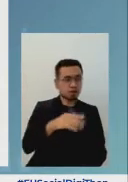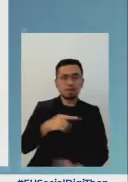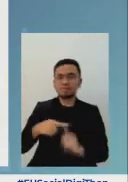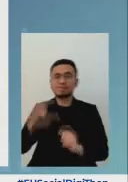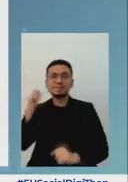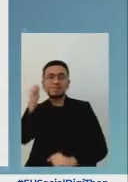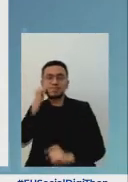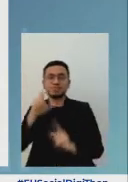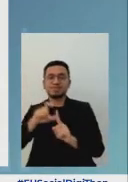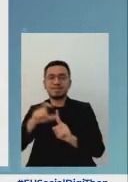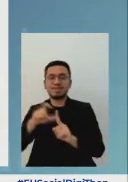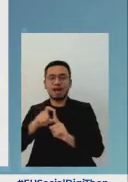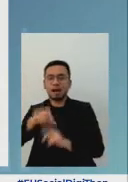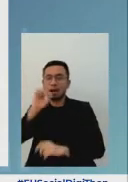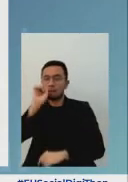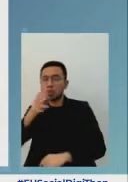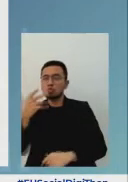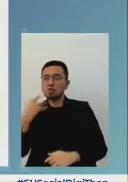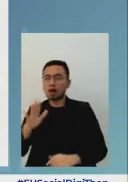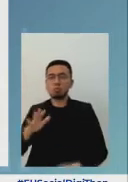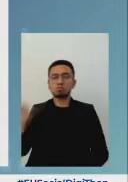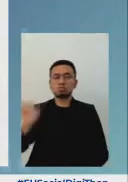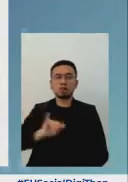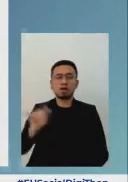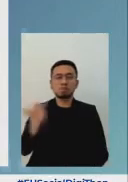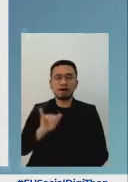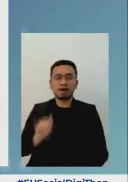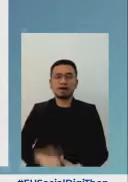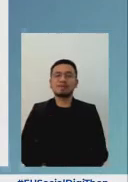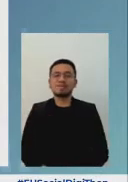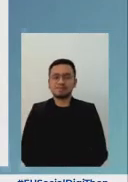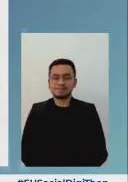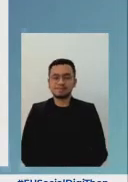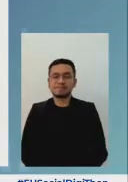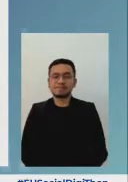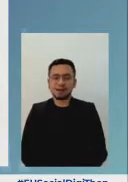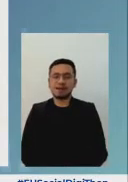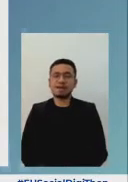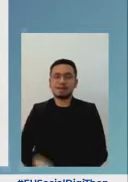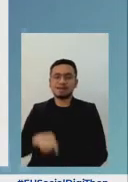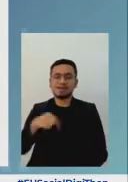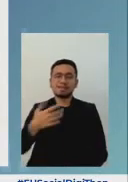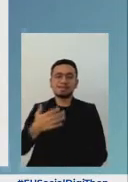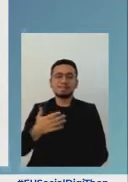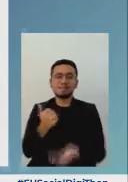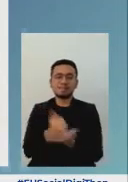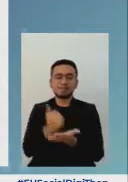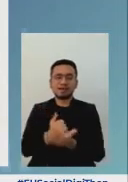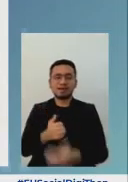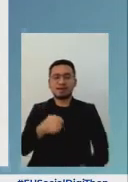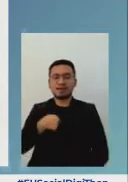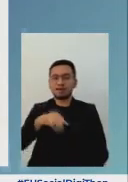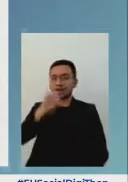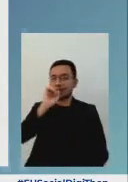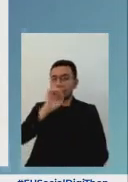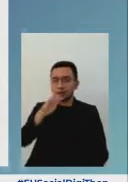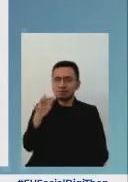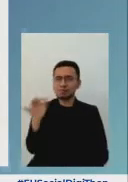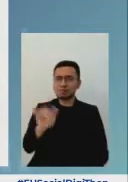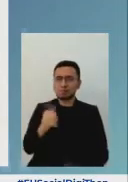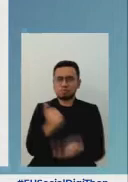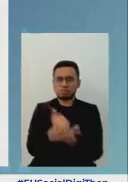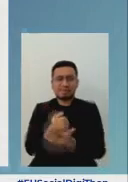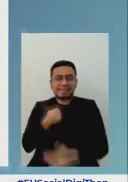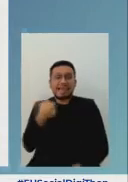ya oleh Bu Diana. Jadi nanti saya akan ketika saya yang bagian menyampaikan itu nanti agak-agak saya skip sedikit gitu ya.